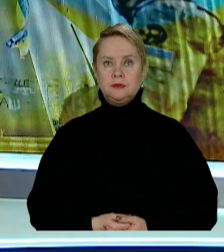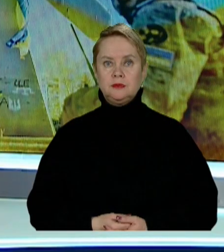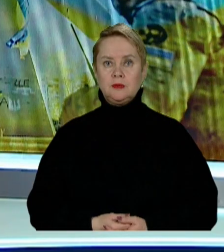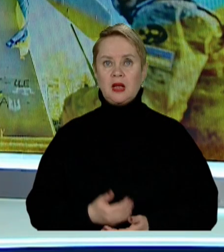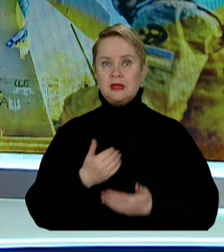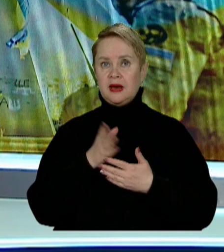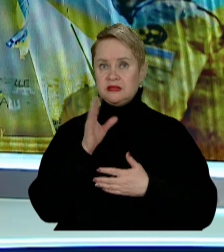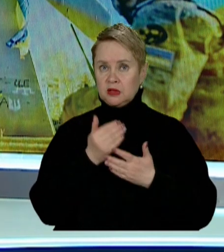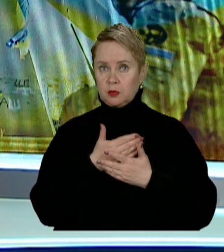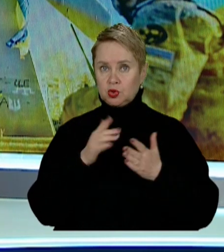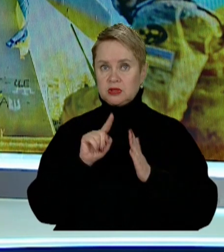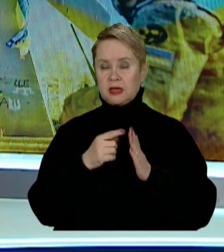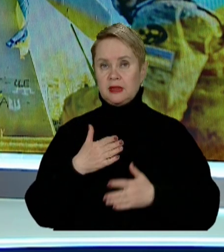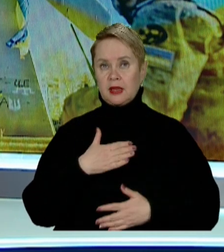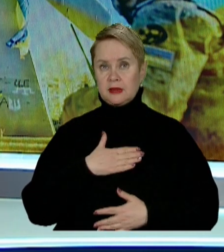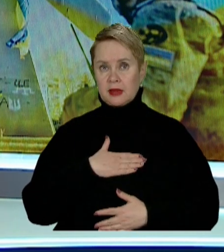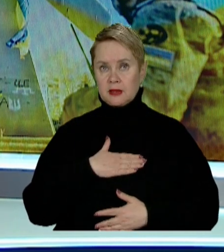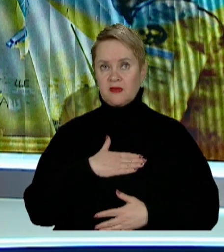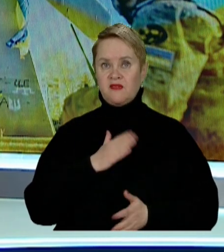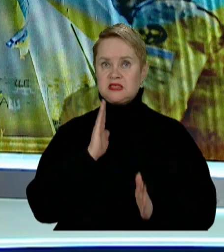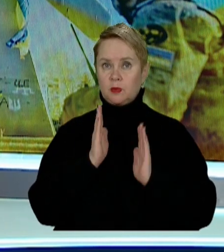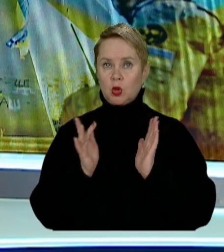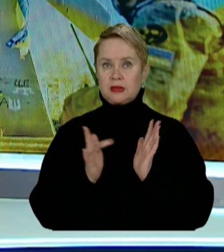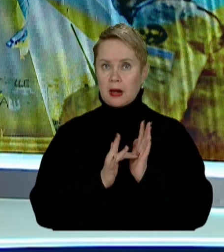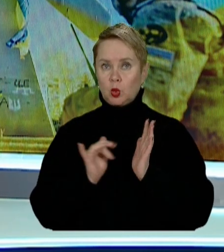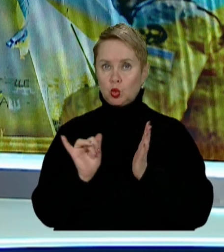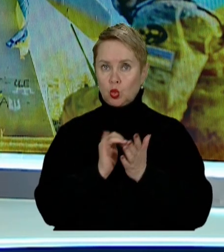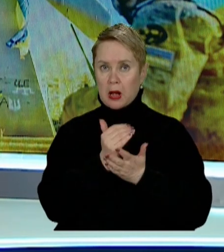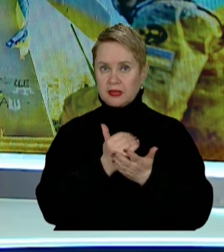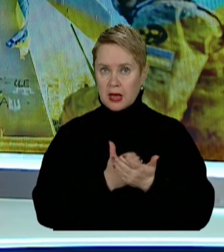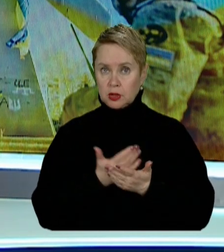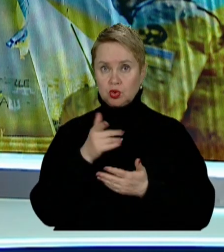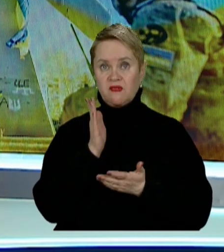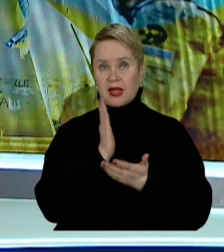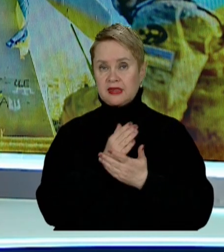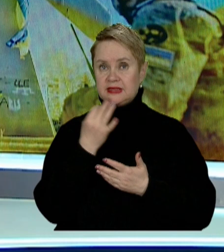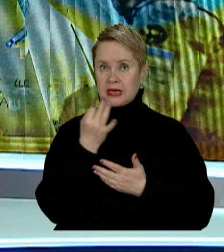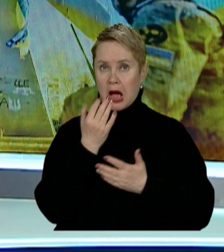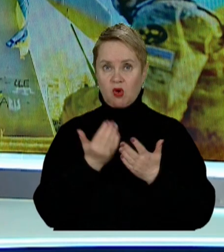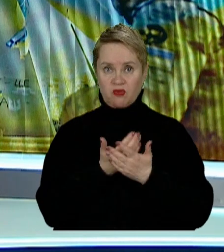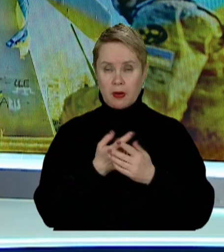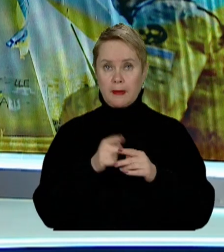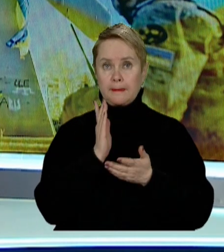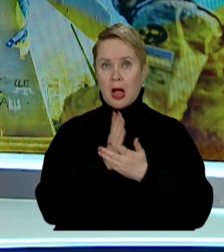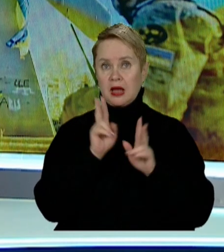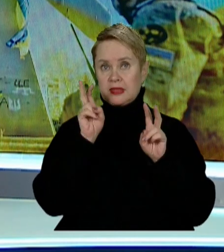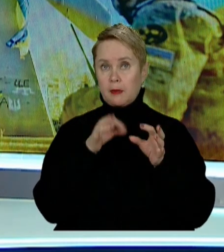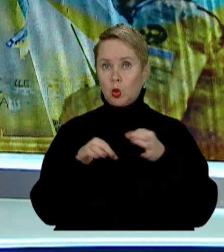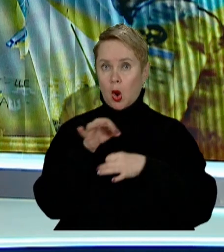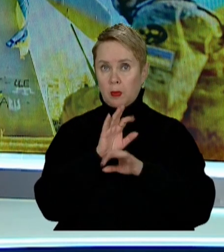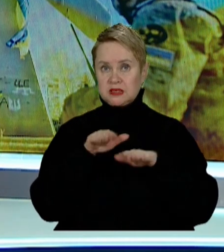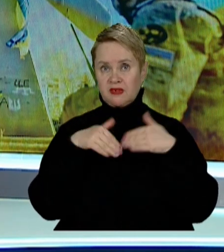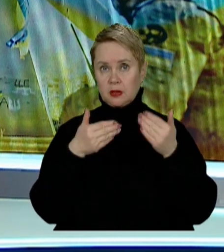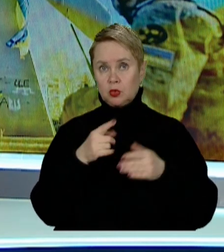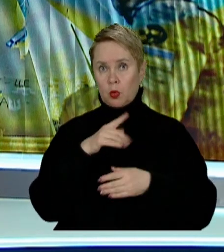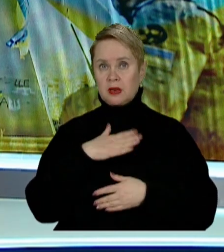І наразі це всі новини. Більше дізнавайтесь на нашій сторінці у Фейсбук, в Телеграм та Ютуб-каналі. Якщо володієте цікавою інформацією або маєте тему для обговорення,